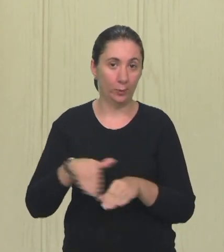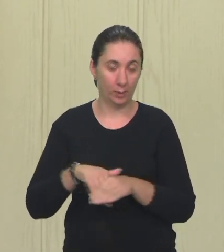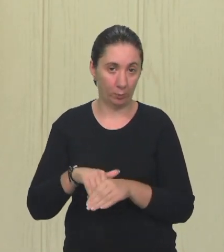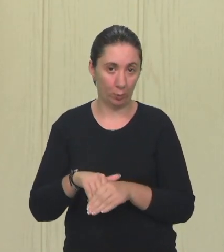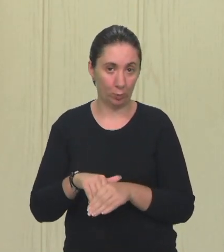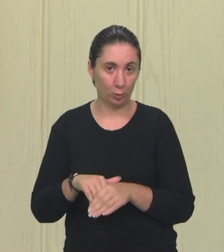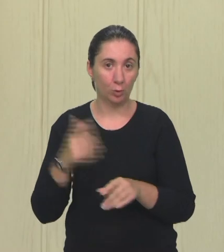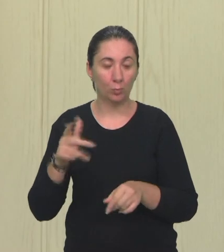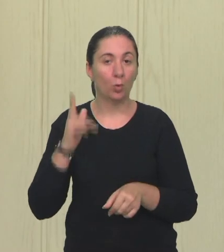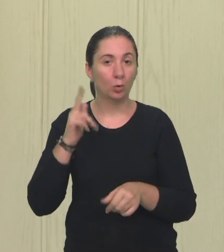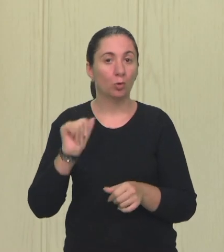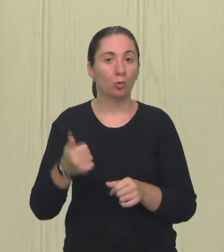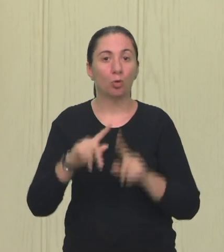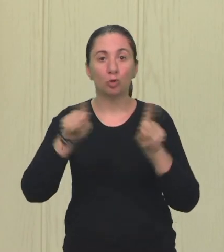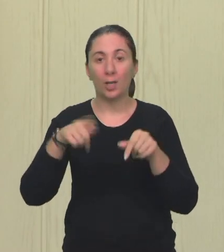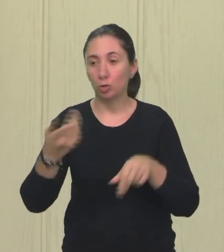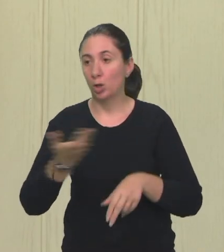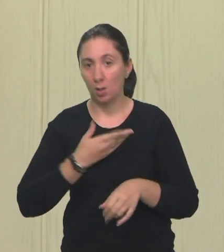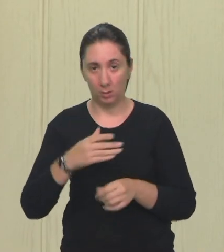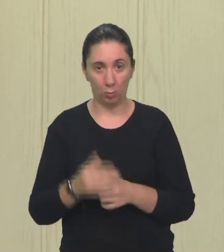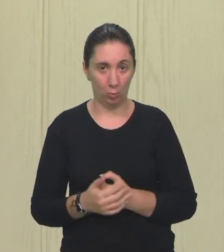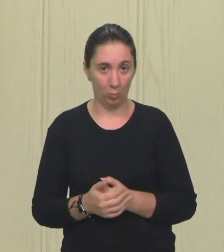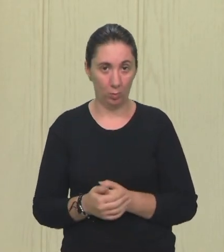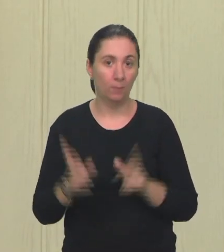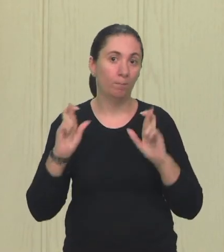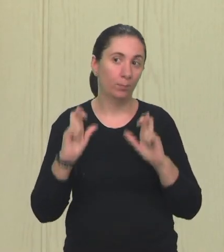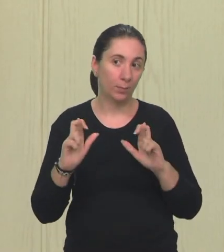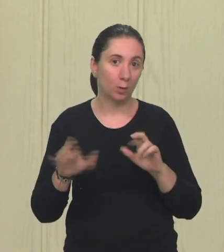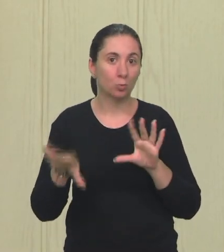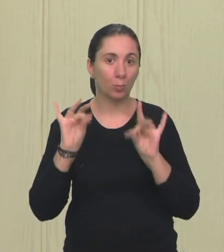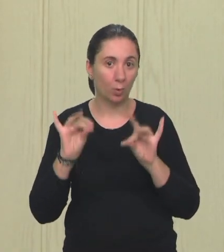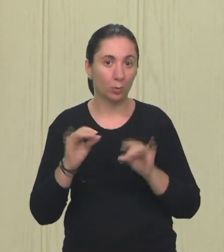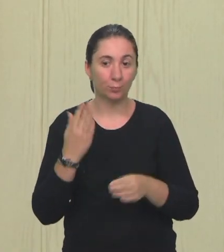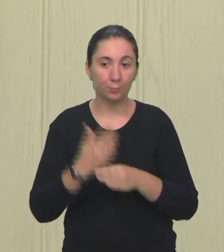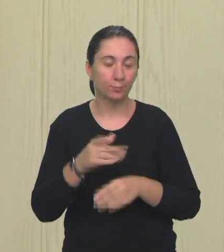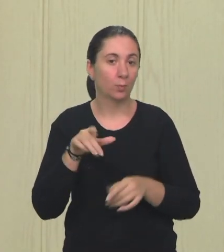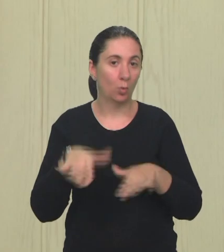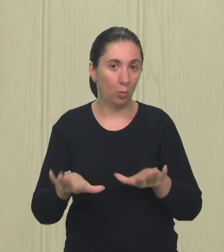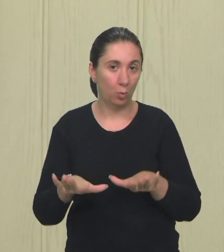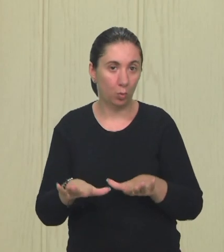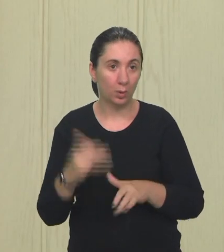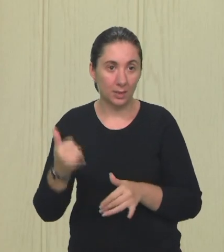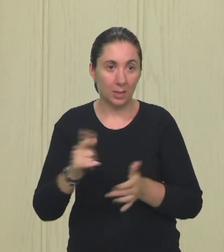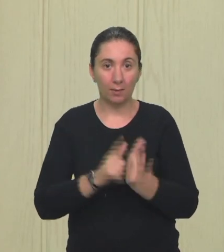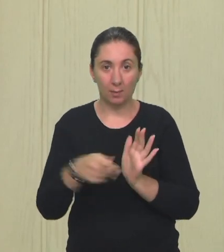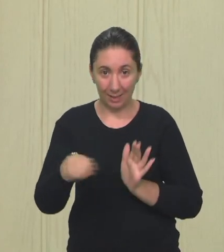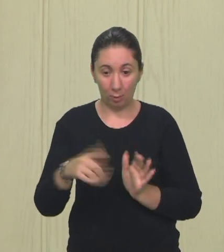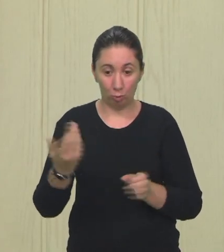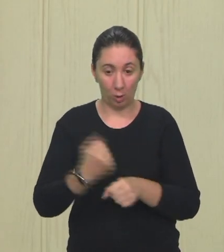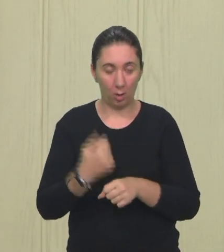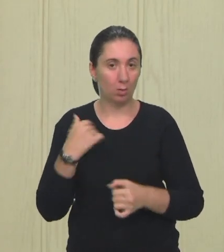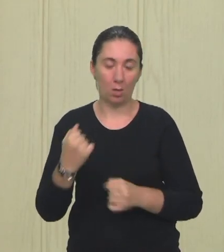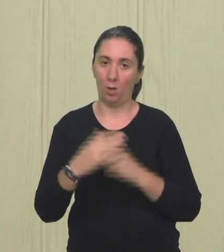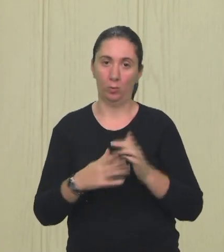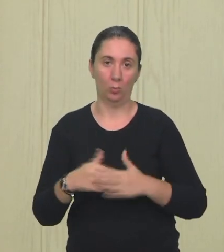s obzirom da smo ishodili još nekoliko rješenja. Nadamo se da ćemo pronaći adekvatne ljude, s ovima trenutno smo iznimno